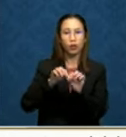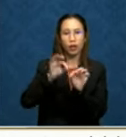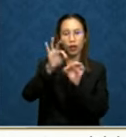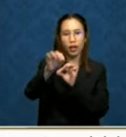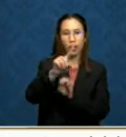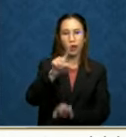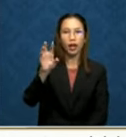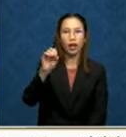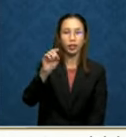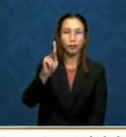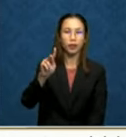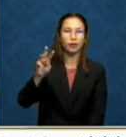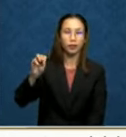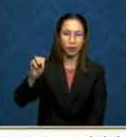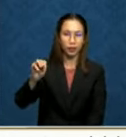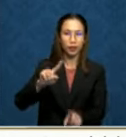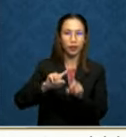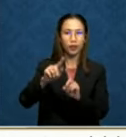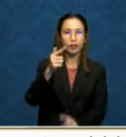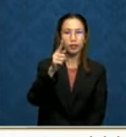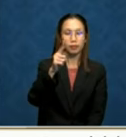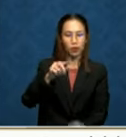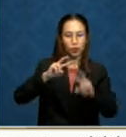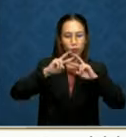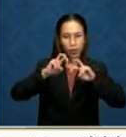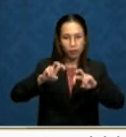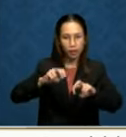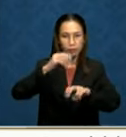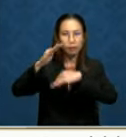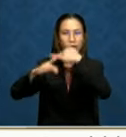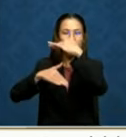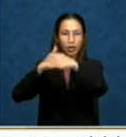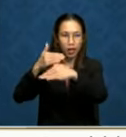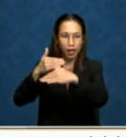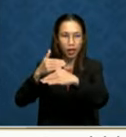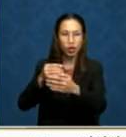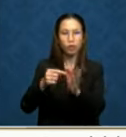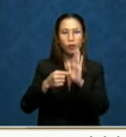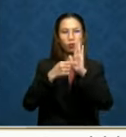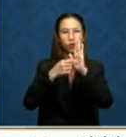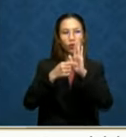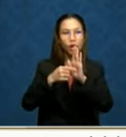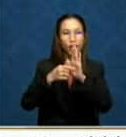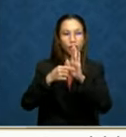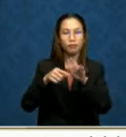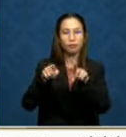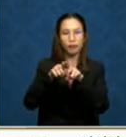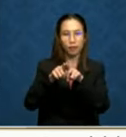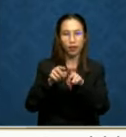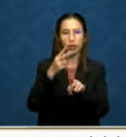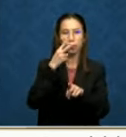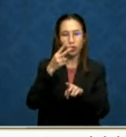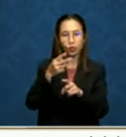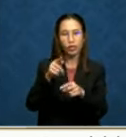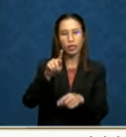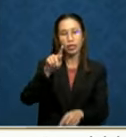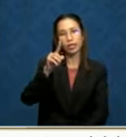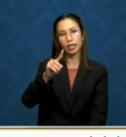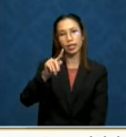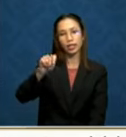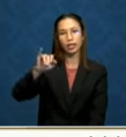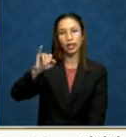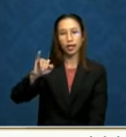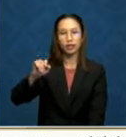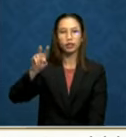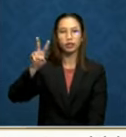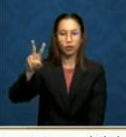กิโลเมตร 11. วิจัยและพัฒนาจนได้ต้นแบบลูกจรวดขนาด122มิลลิเมตรนะครับชื่อรุ่น DTI-2